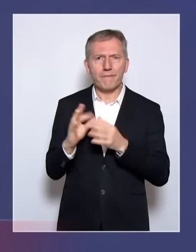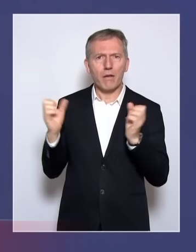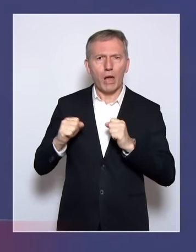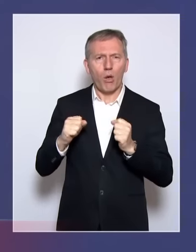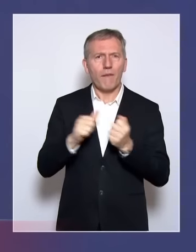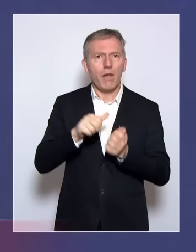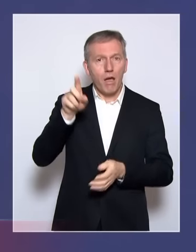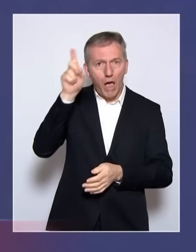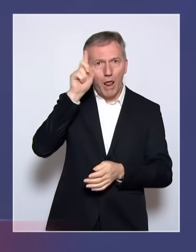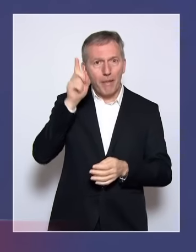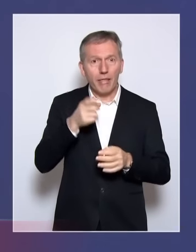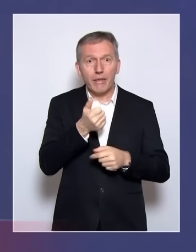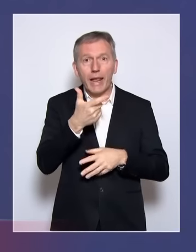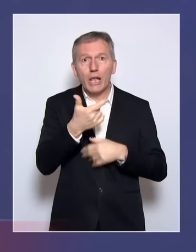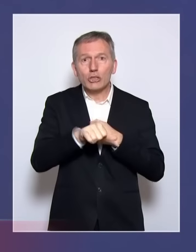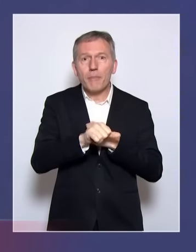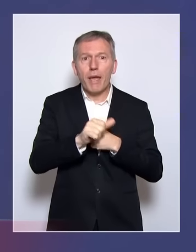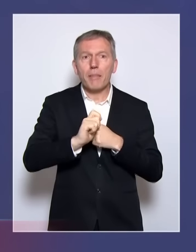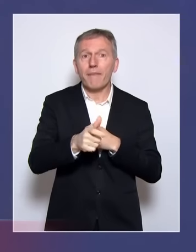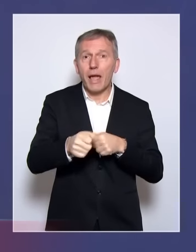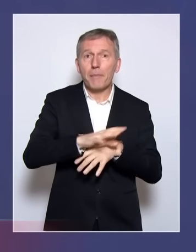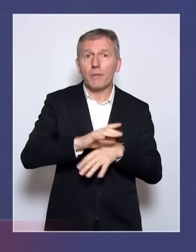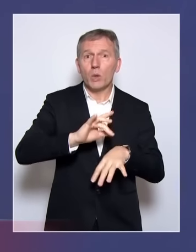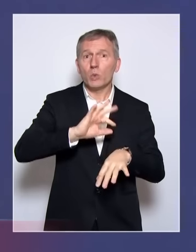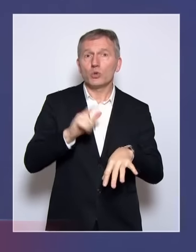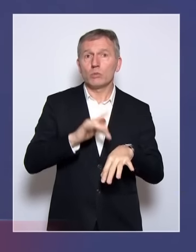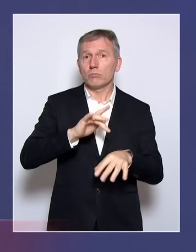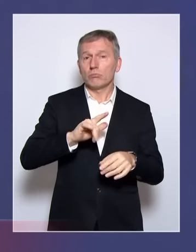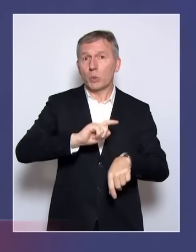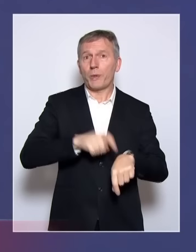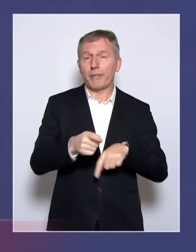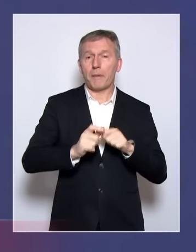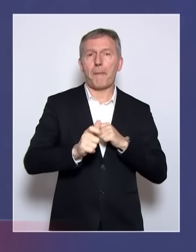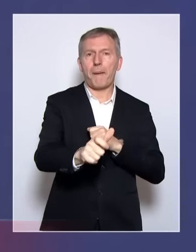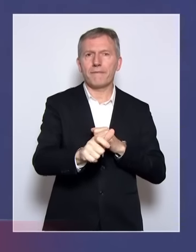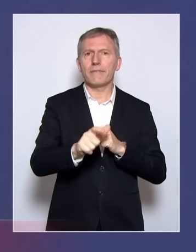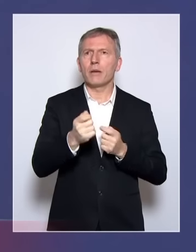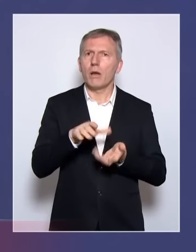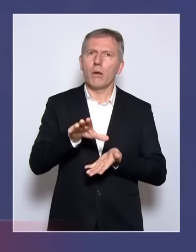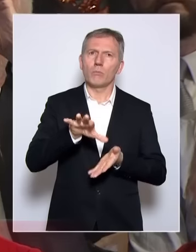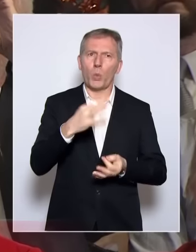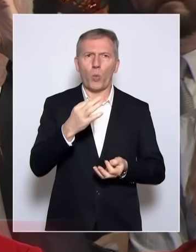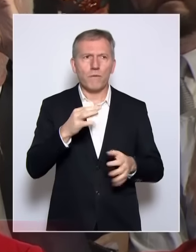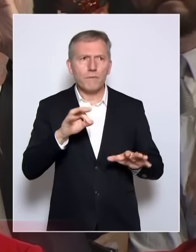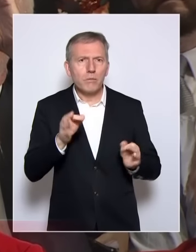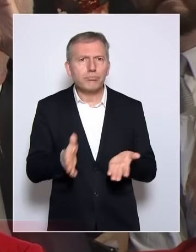après le début de la pandémie. Puis, nous l'avons en Européen porté pour le V 800 milliards d'euros.